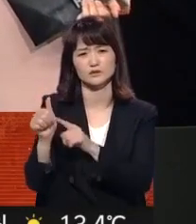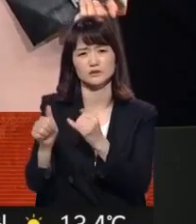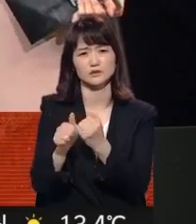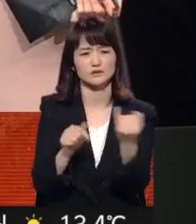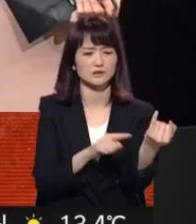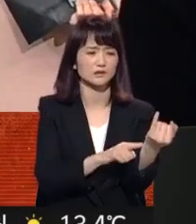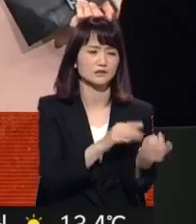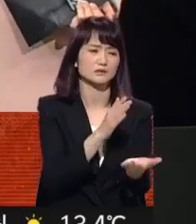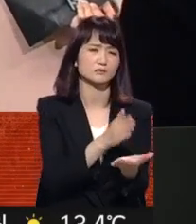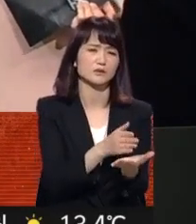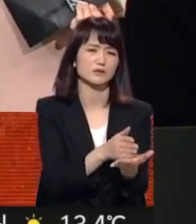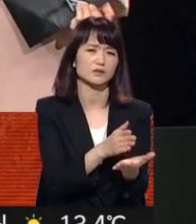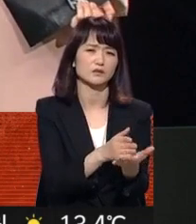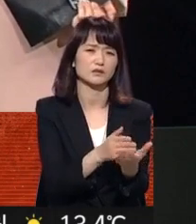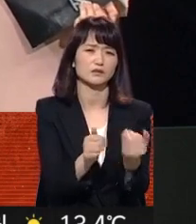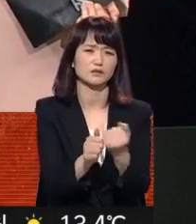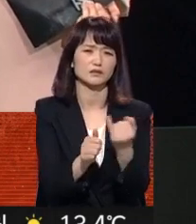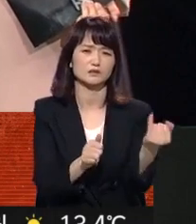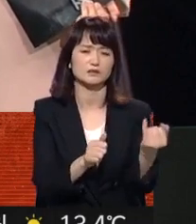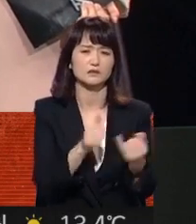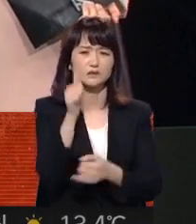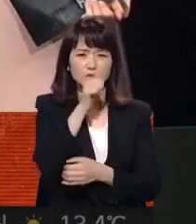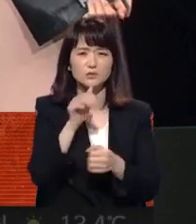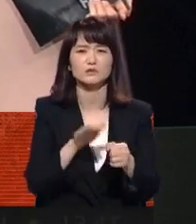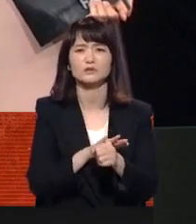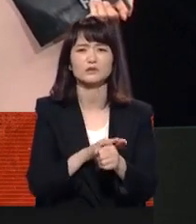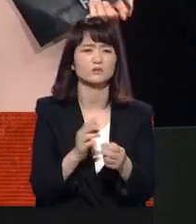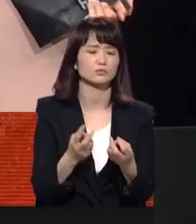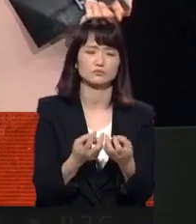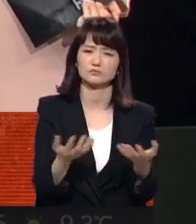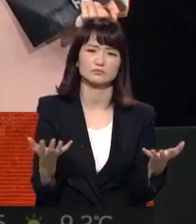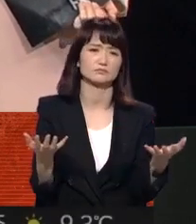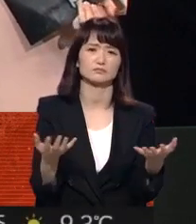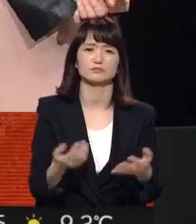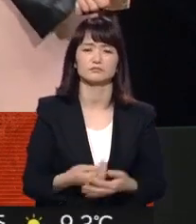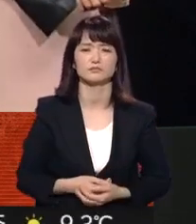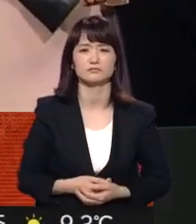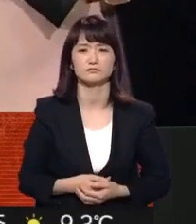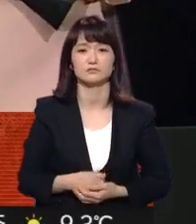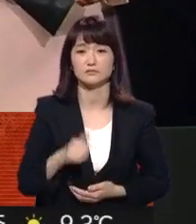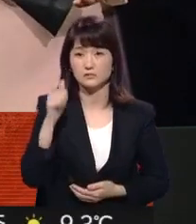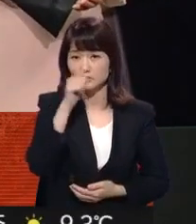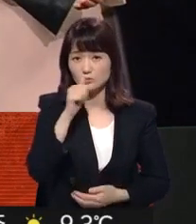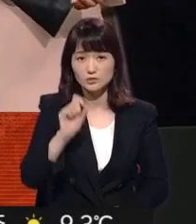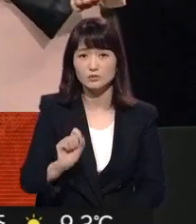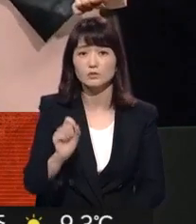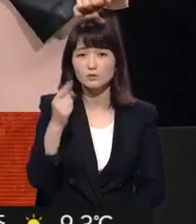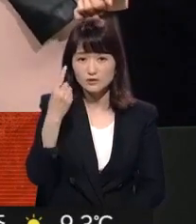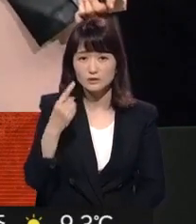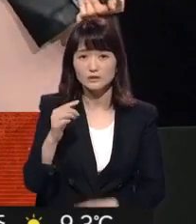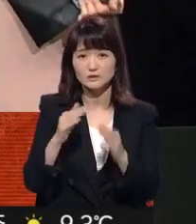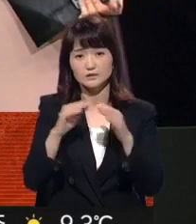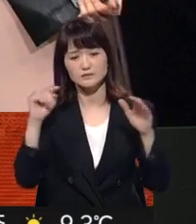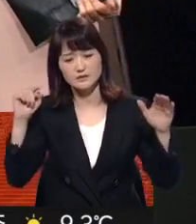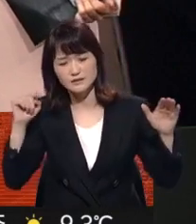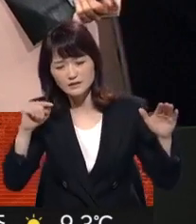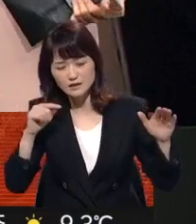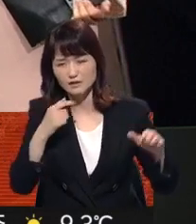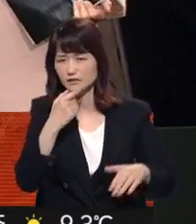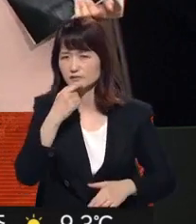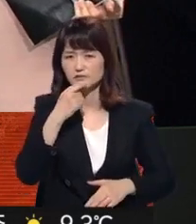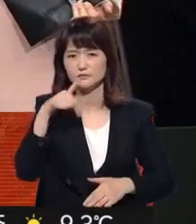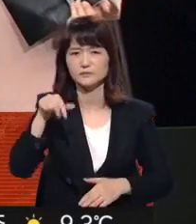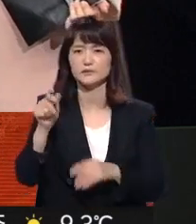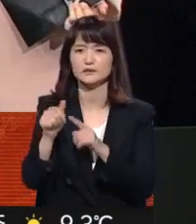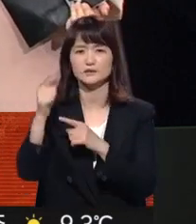아내를 말려도 봤지만 아내의 고양이 사랑은 막무가내라고 합니다. 고양이 때문에 이젠 집에 들어가기도 싫다는 정